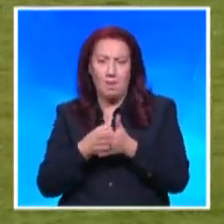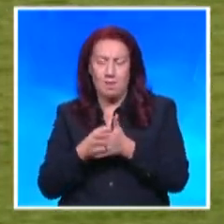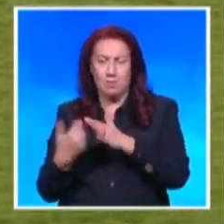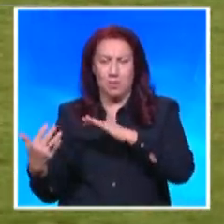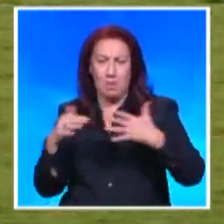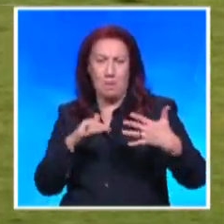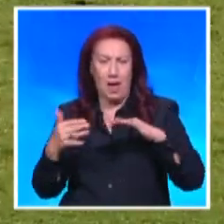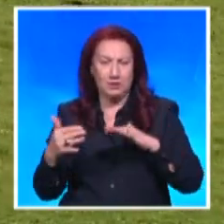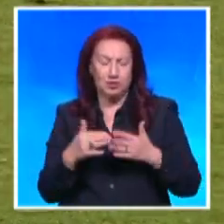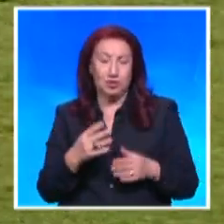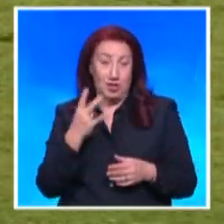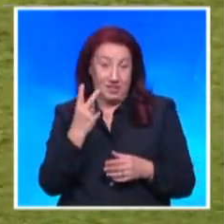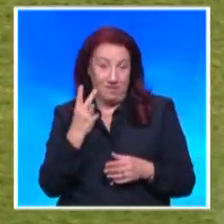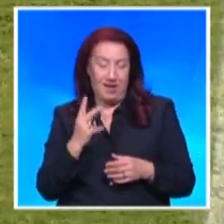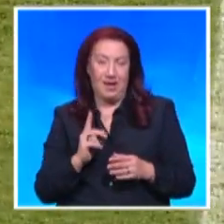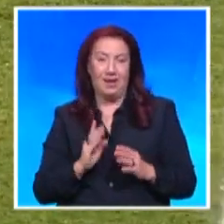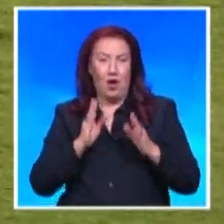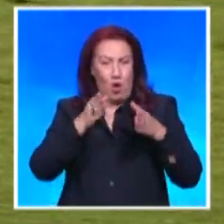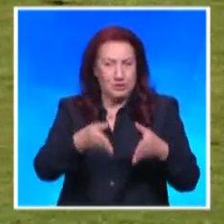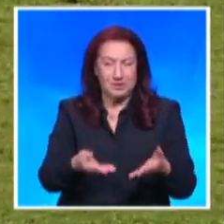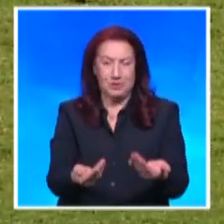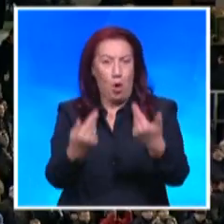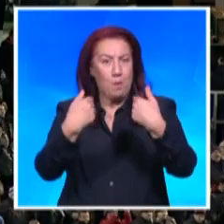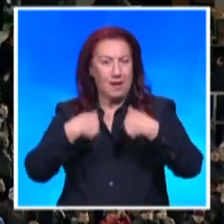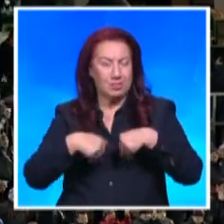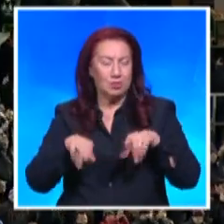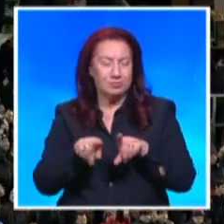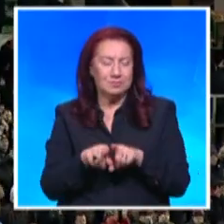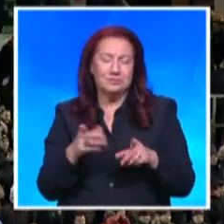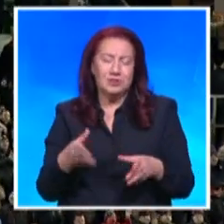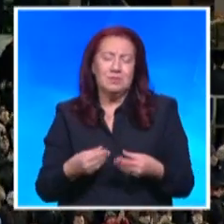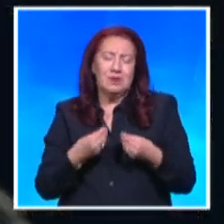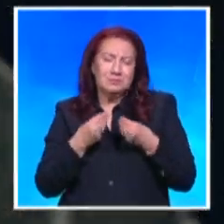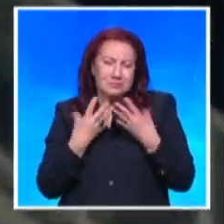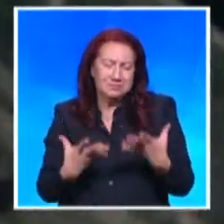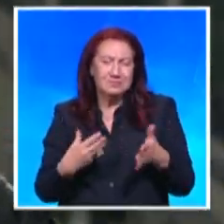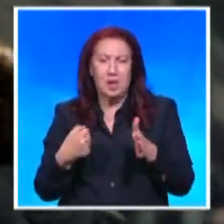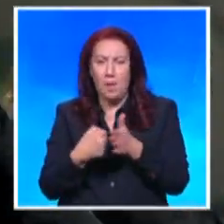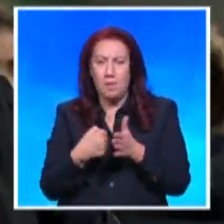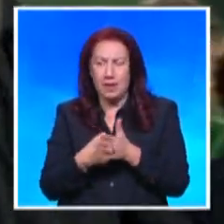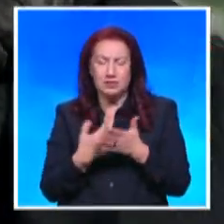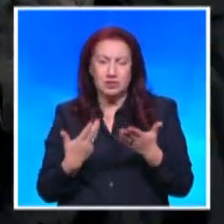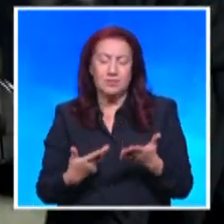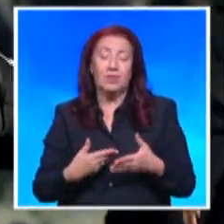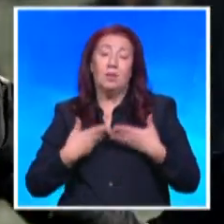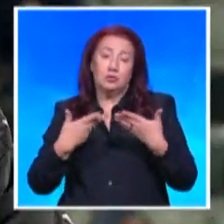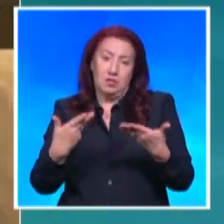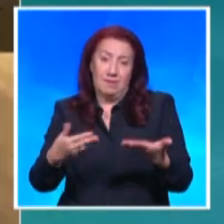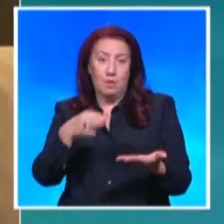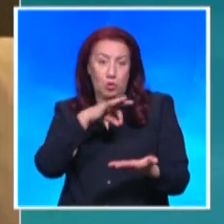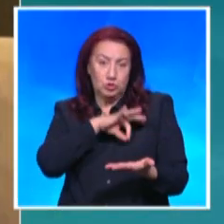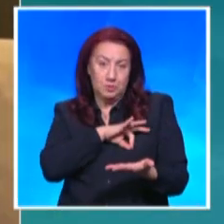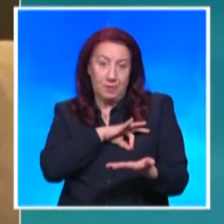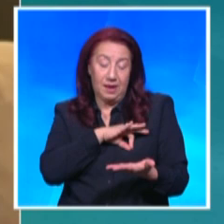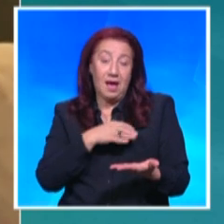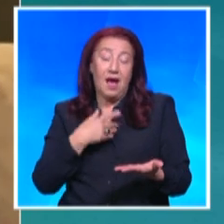в които така аз и мисля, че ще има доста голове в двата мача. Но всичко е възможно. Първо им пожелавам успех. Ако така